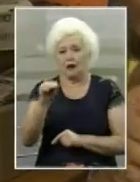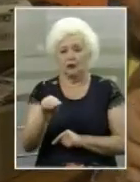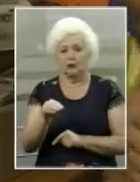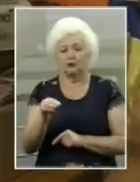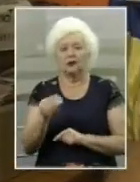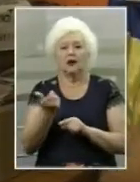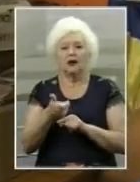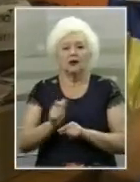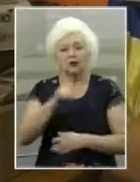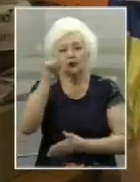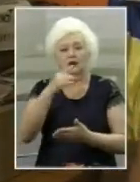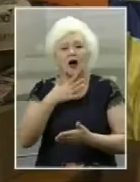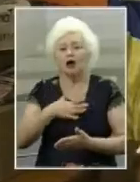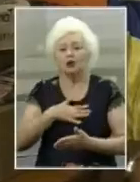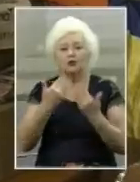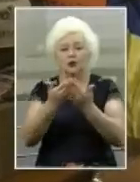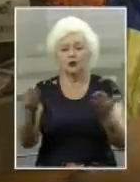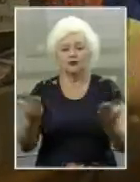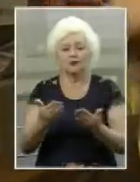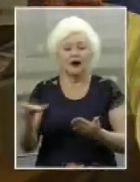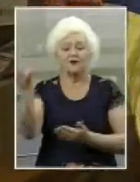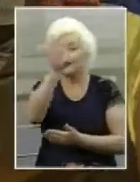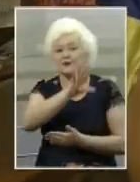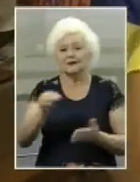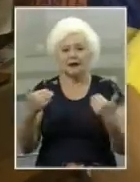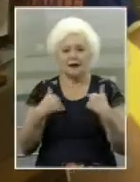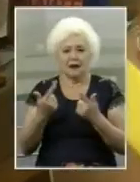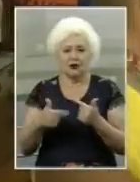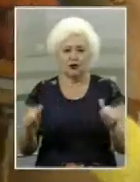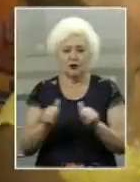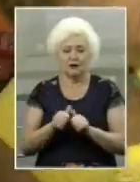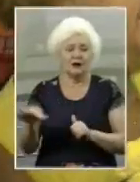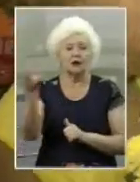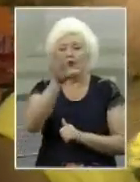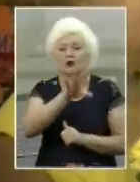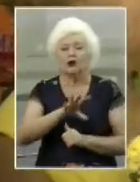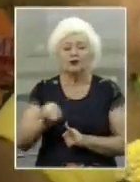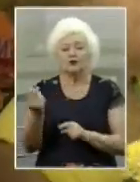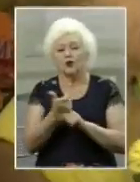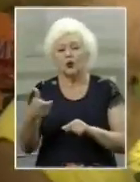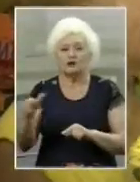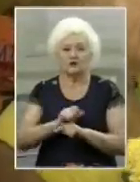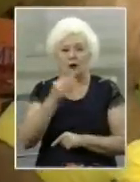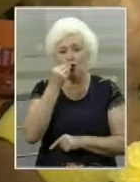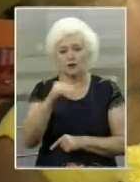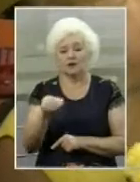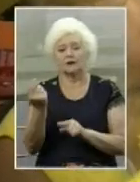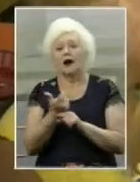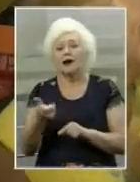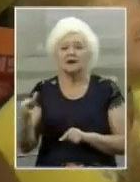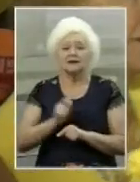Дуже люблю тебе від всієї нашої бригади, від всього самого найкращого,